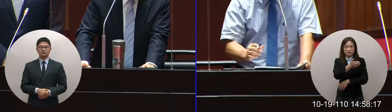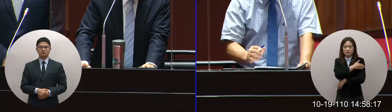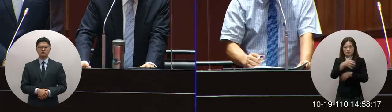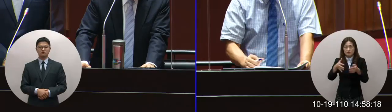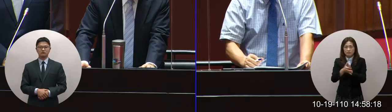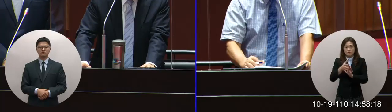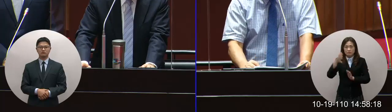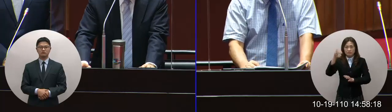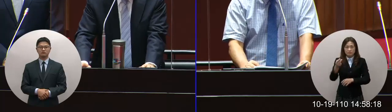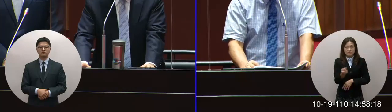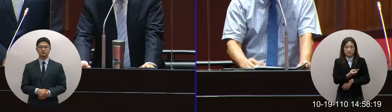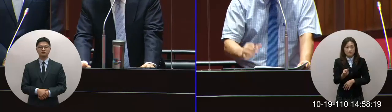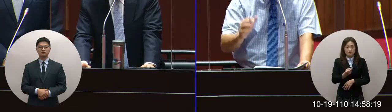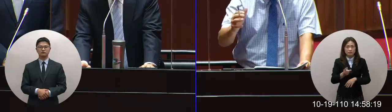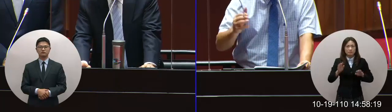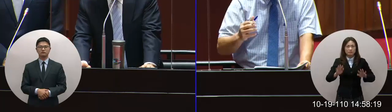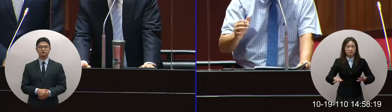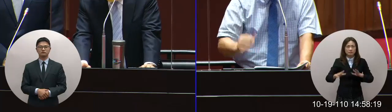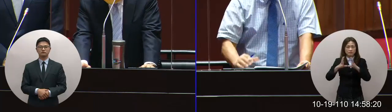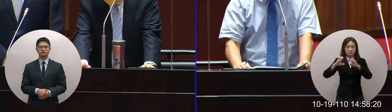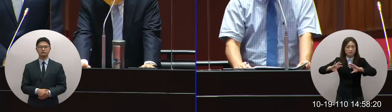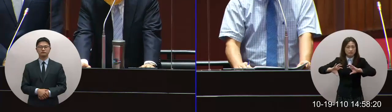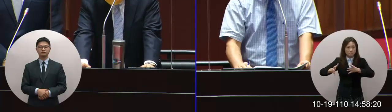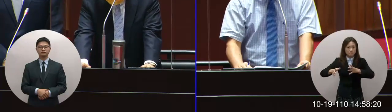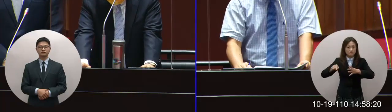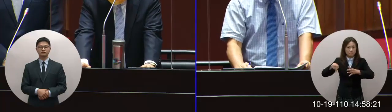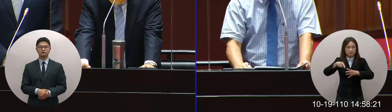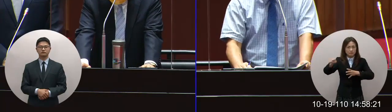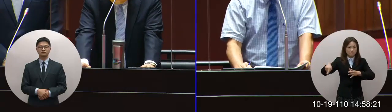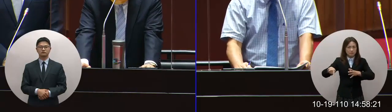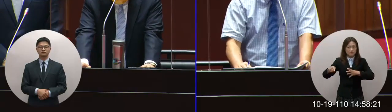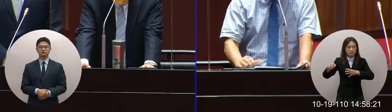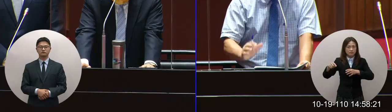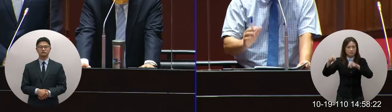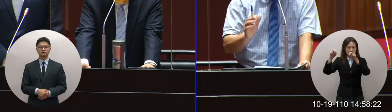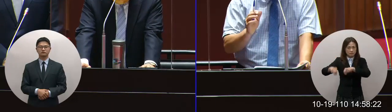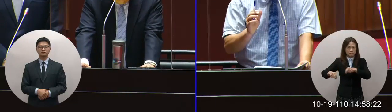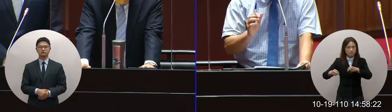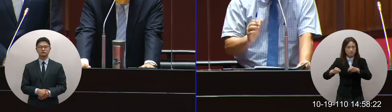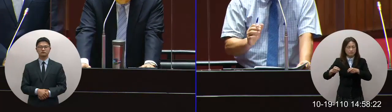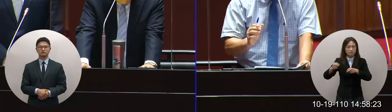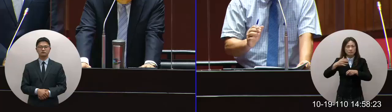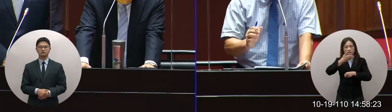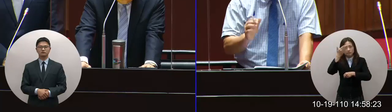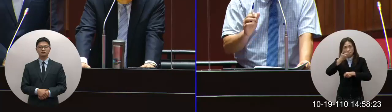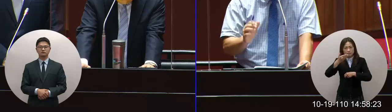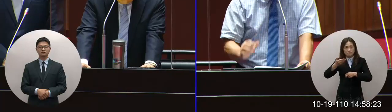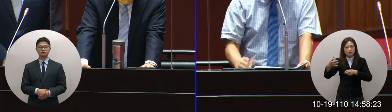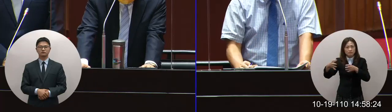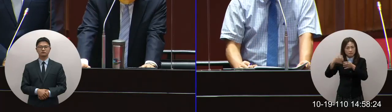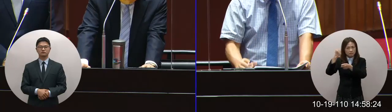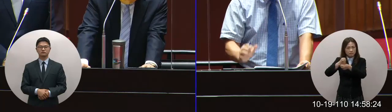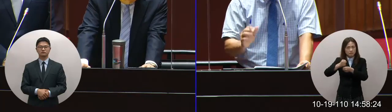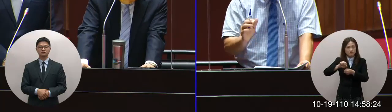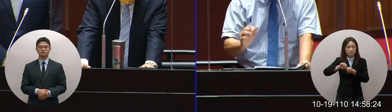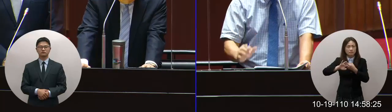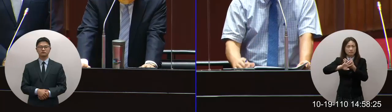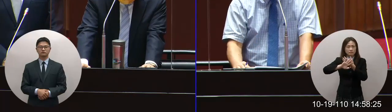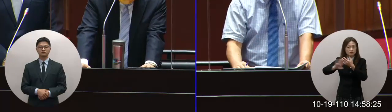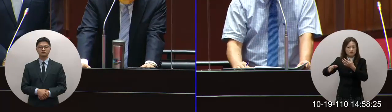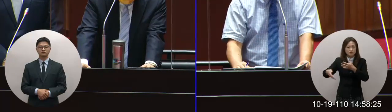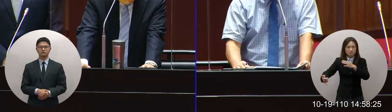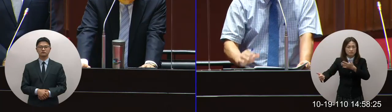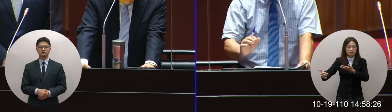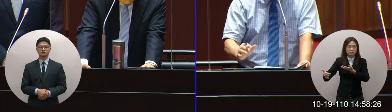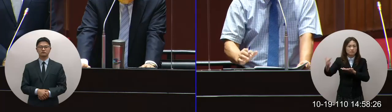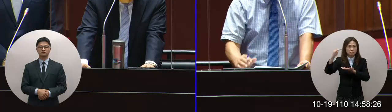中部长，目前除了博流跟我们有旅游泡泡的合作外，可以回国免隔离，未来有机